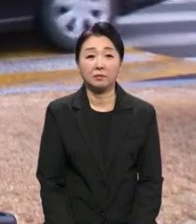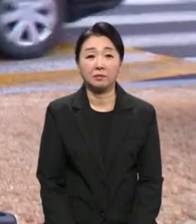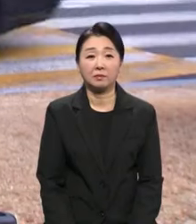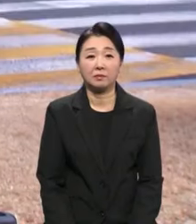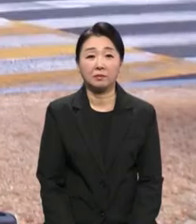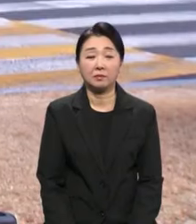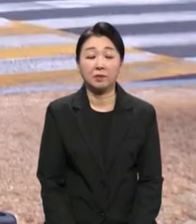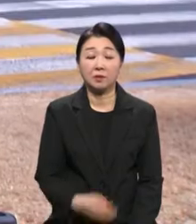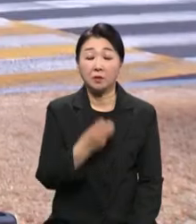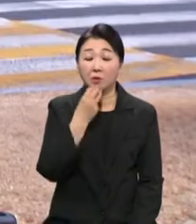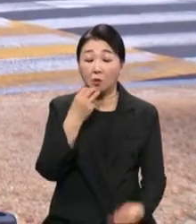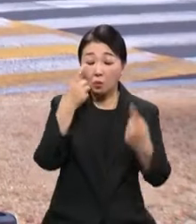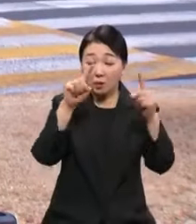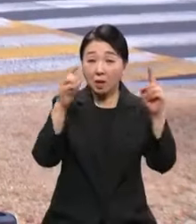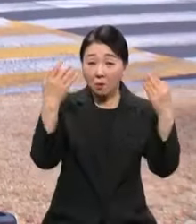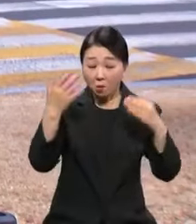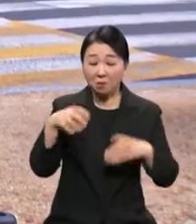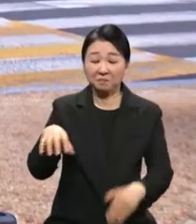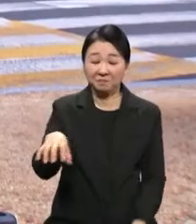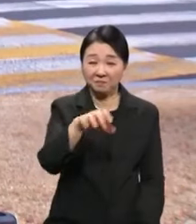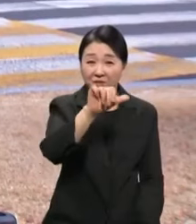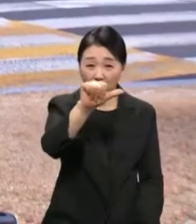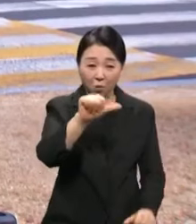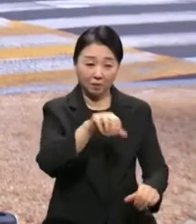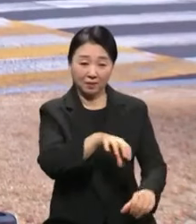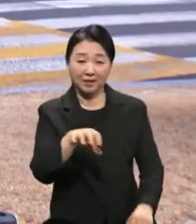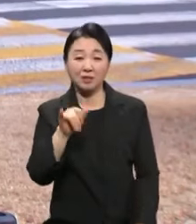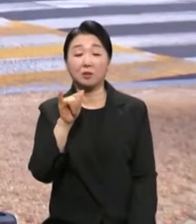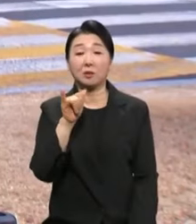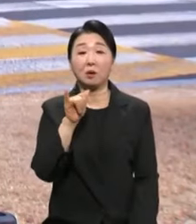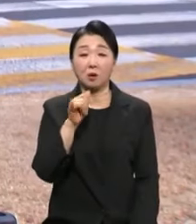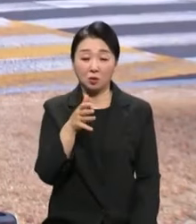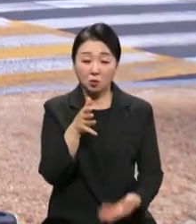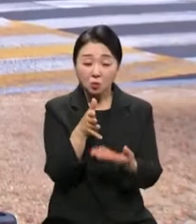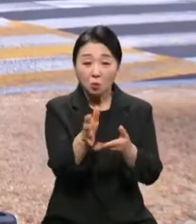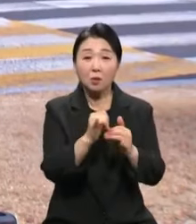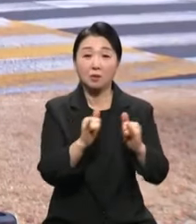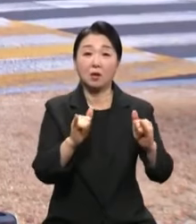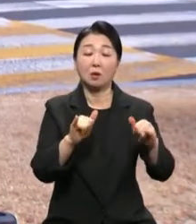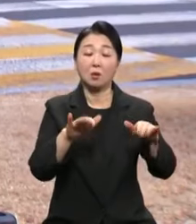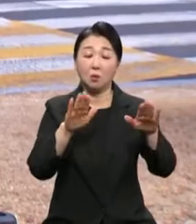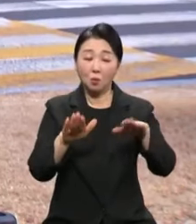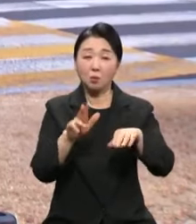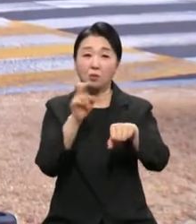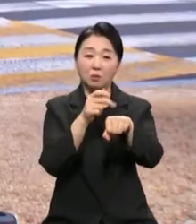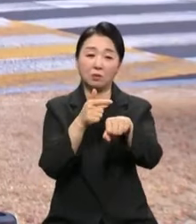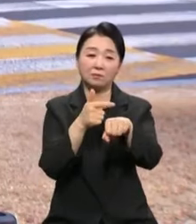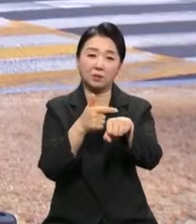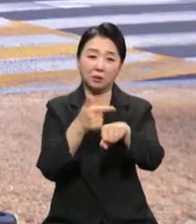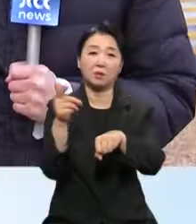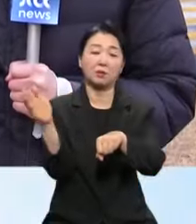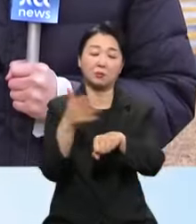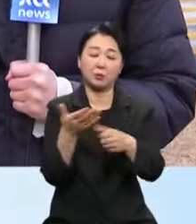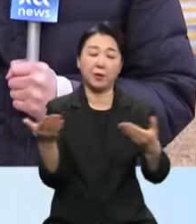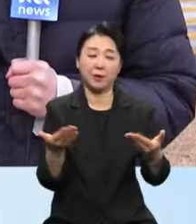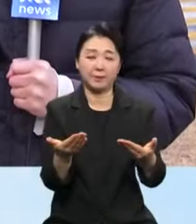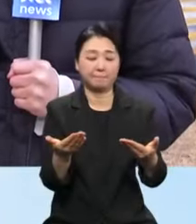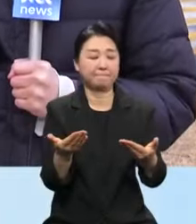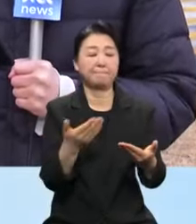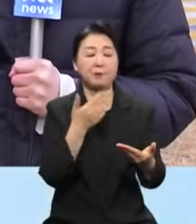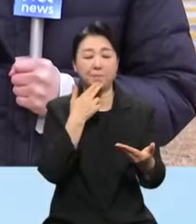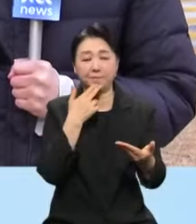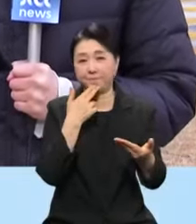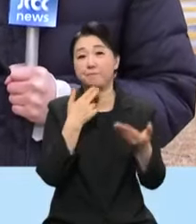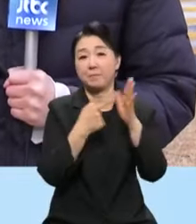네, 서울대병원을 비롯한 이른바 빅5 병원 전공의들은 오늘 오전 6시부터 더 이상 근무하지 않겠다고